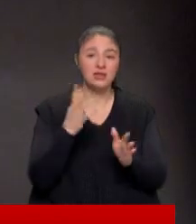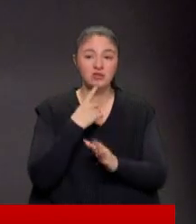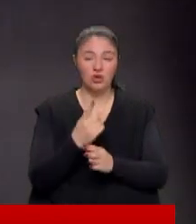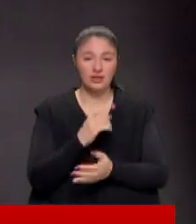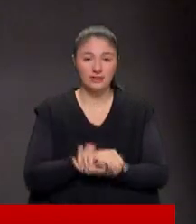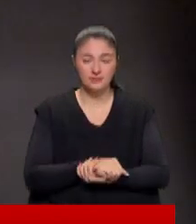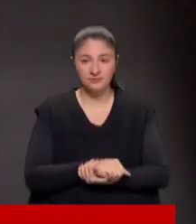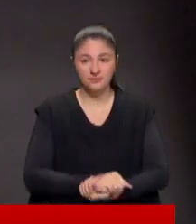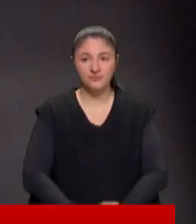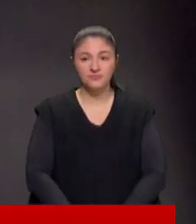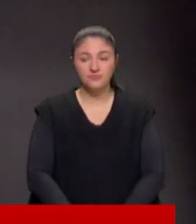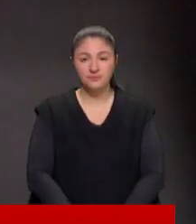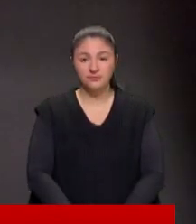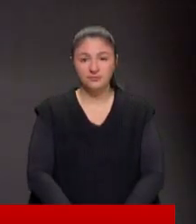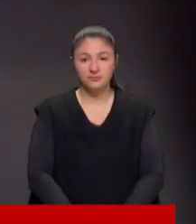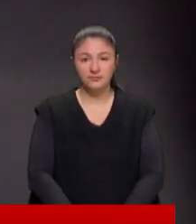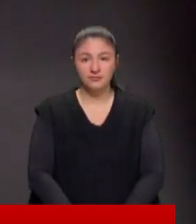edilemediğini söyledi.